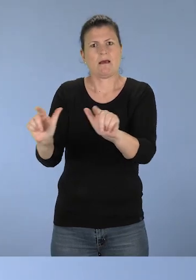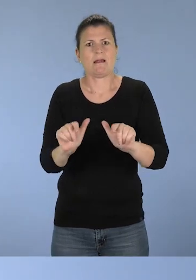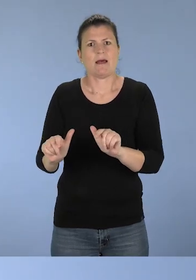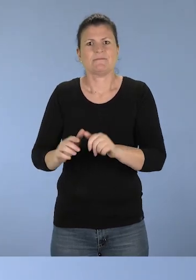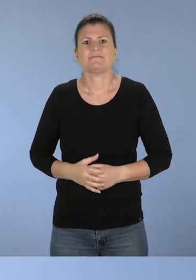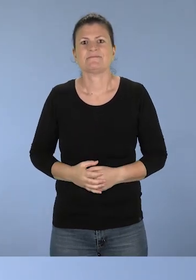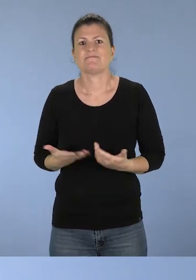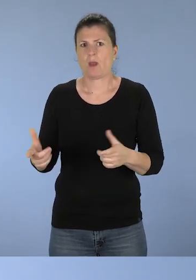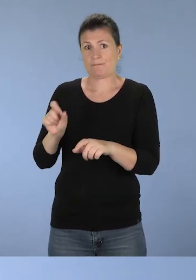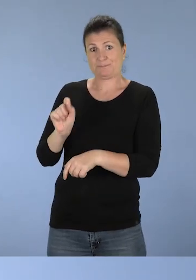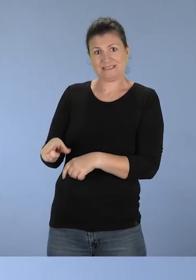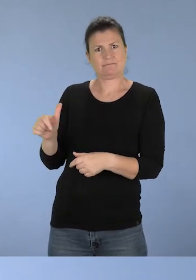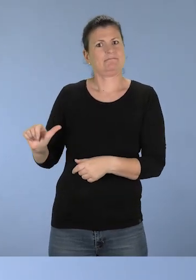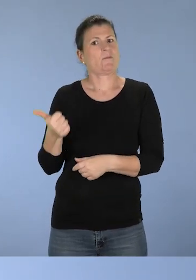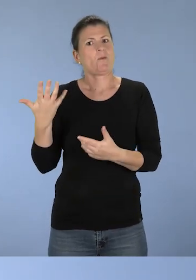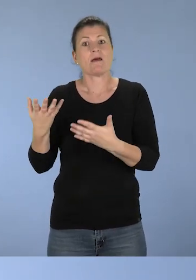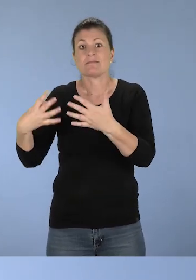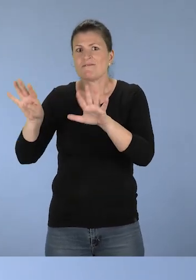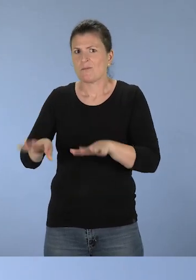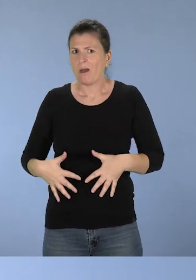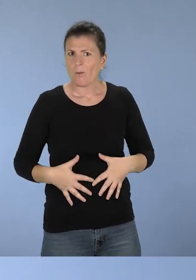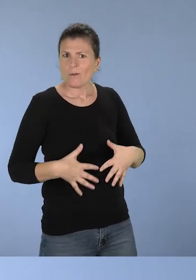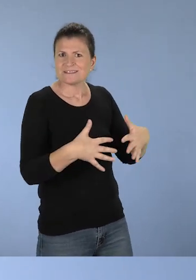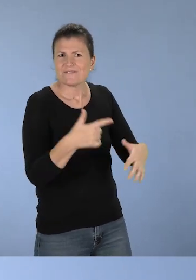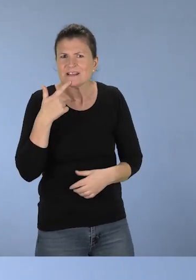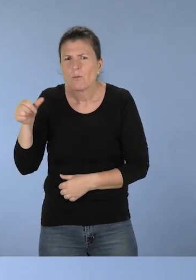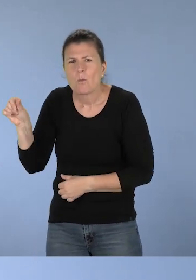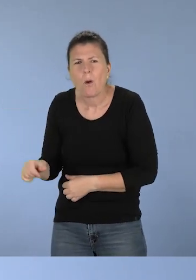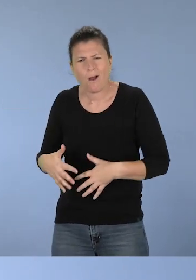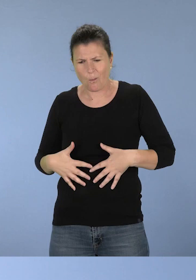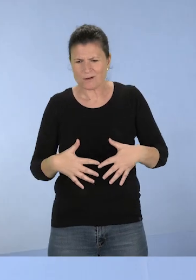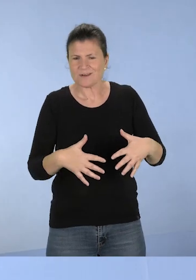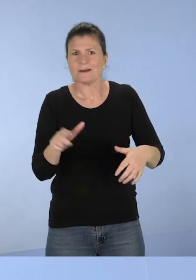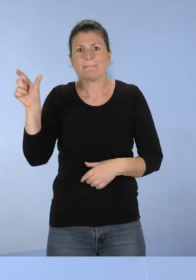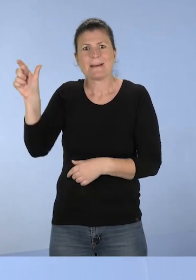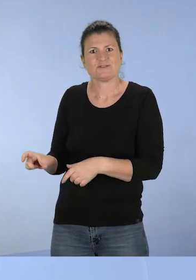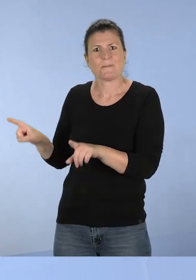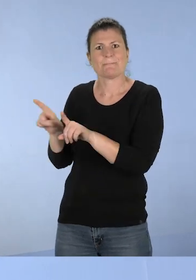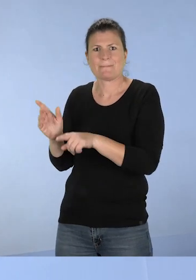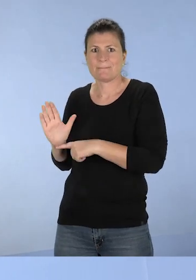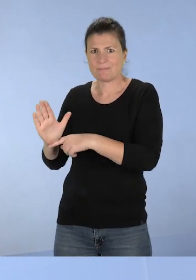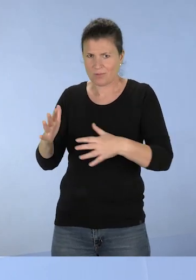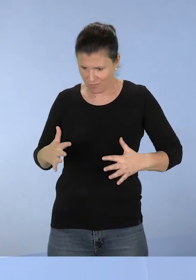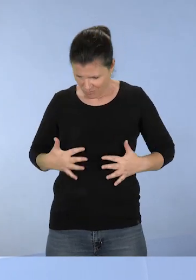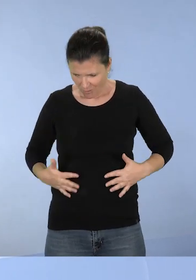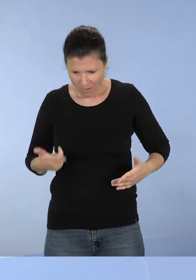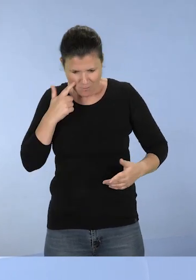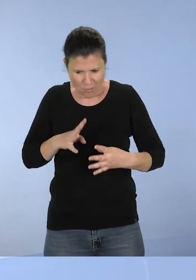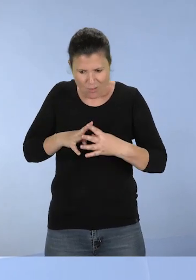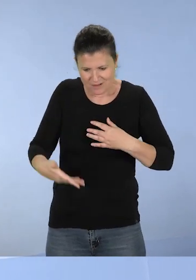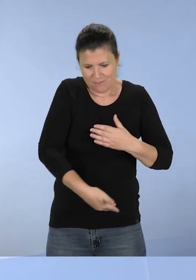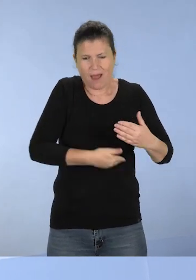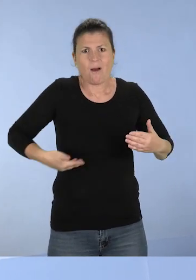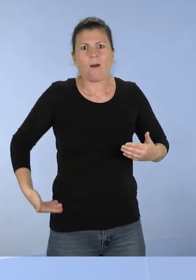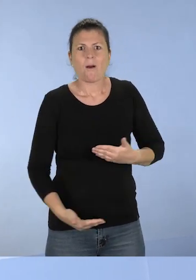disposition. Tout d'abord, les planches anatomiques sur les 9 mois de la grossesse. Chaque mois de grossesse est illustré par un personnage, la représentation